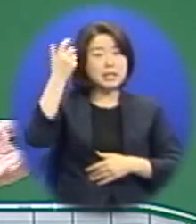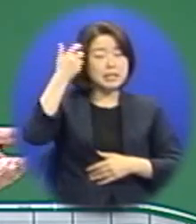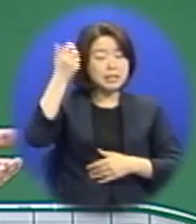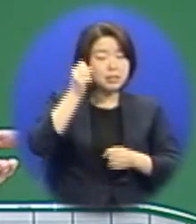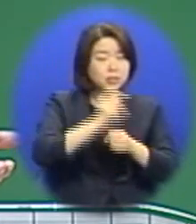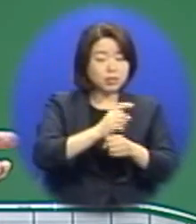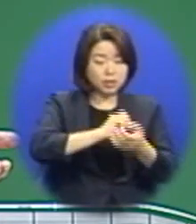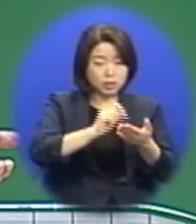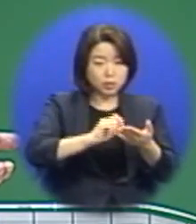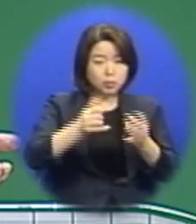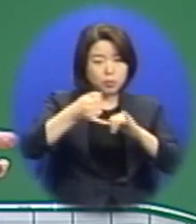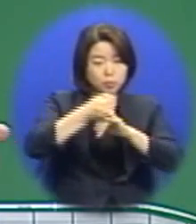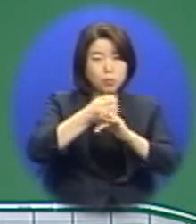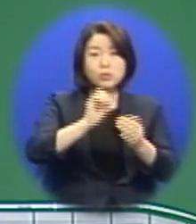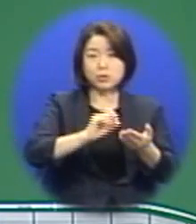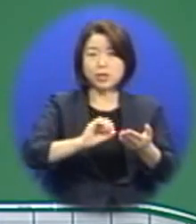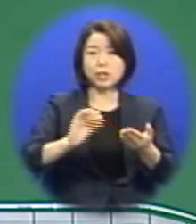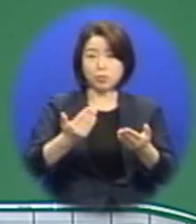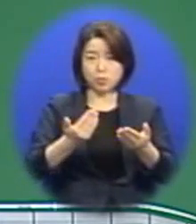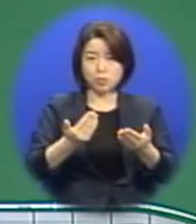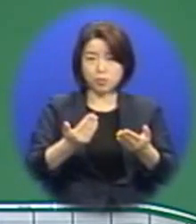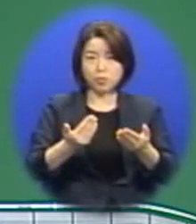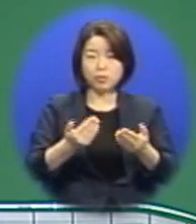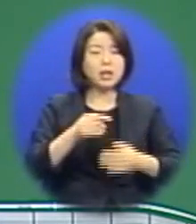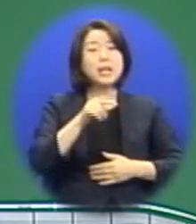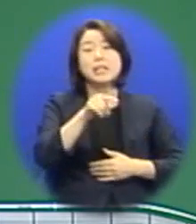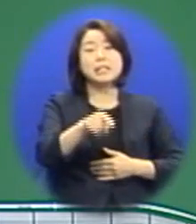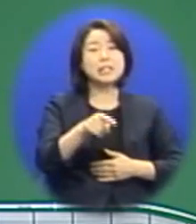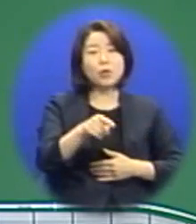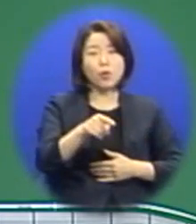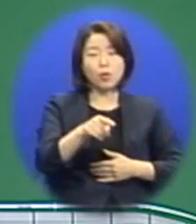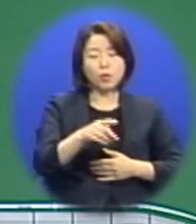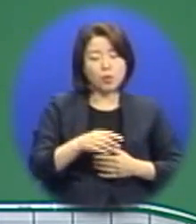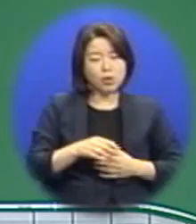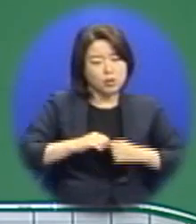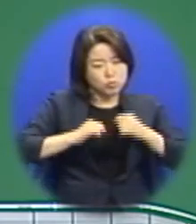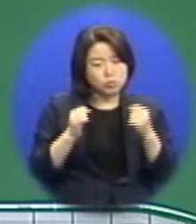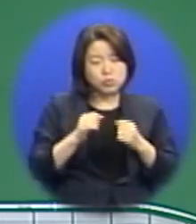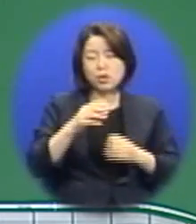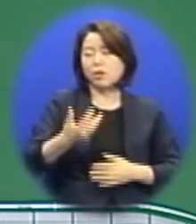영성일기도 꼭 써야 되고 그렇게 해서 얻어지는 게 아닙니다.